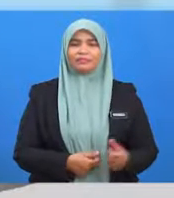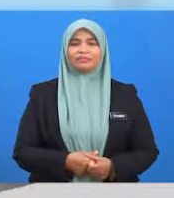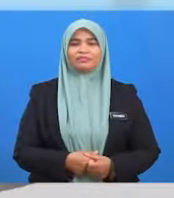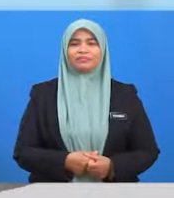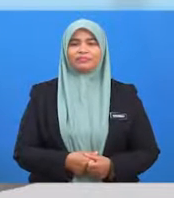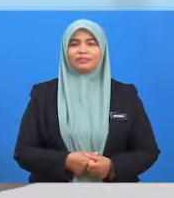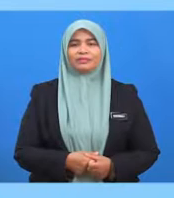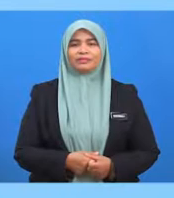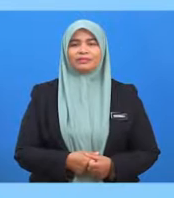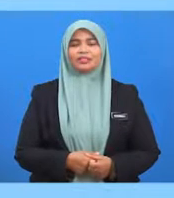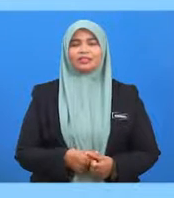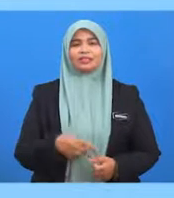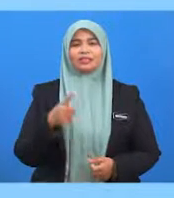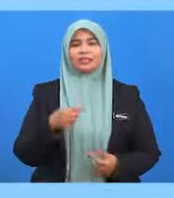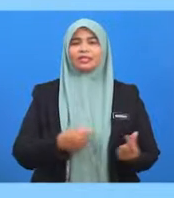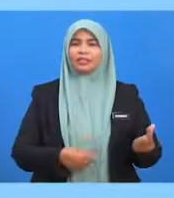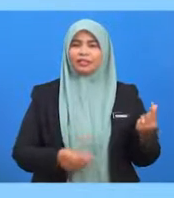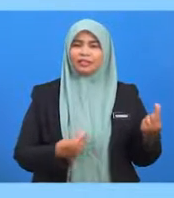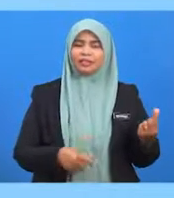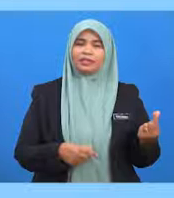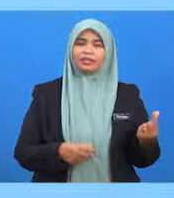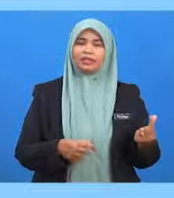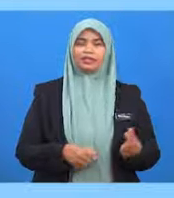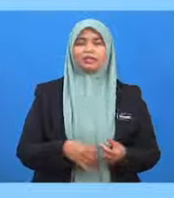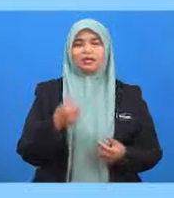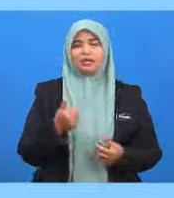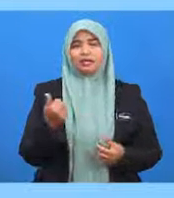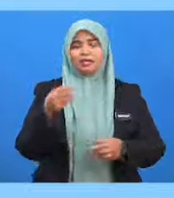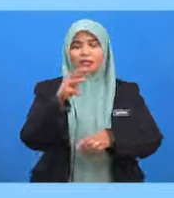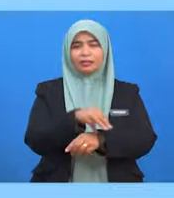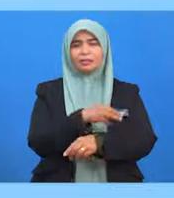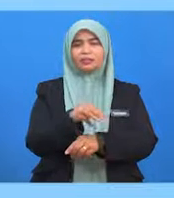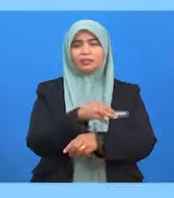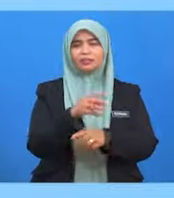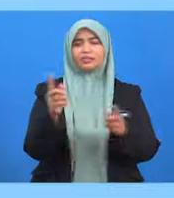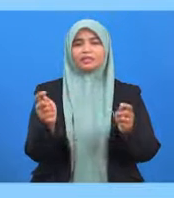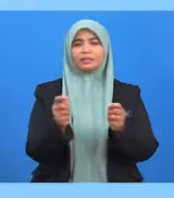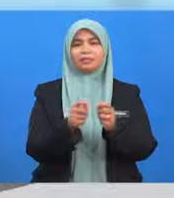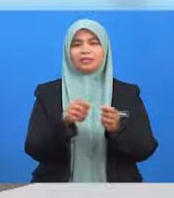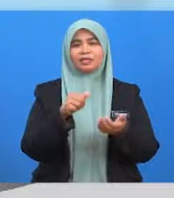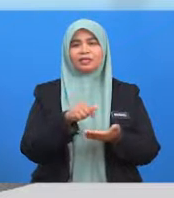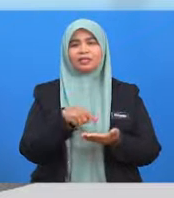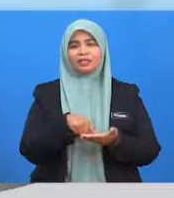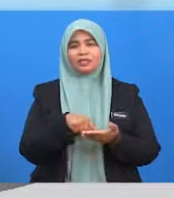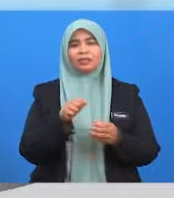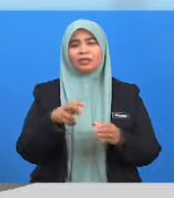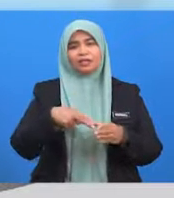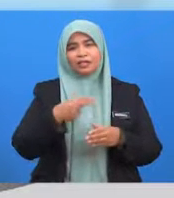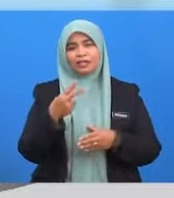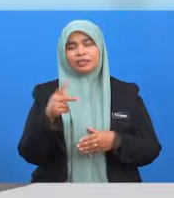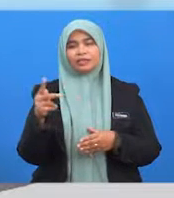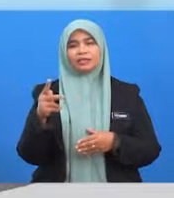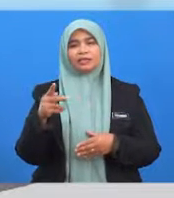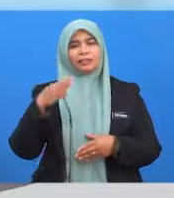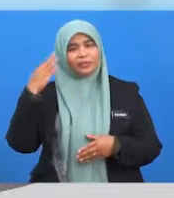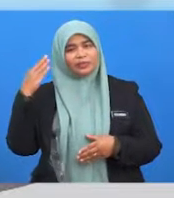Ya, ianya sebuah gitar. Alat muzik seperti gitar boleh menghasilkan bunyi